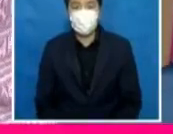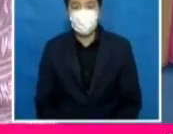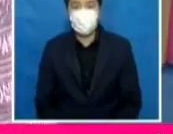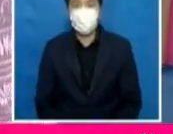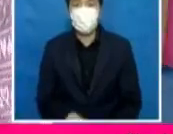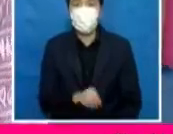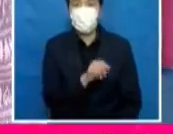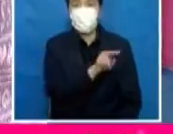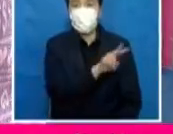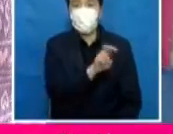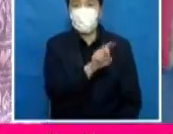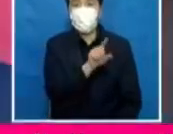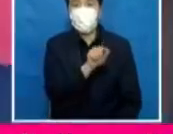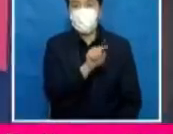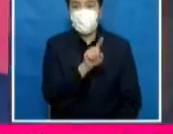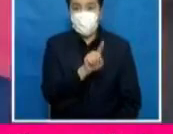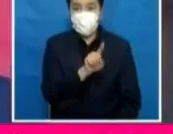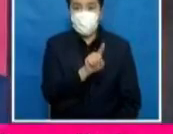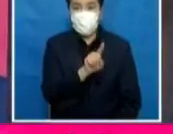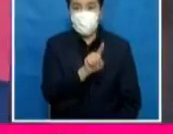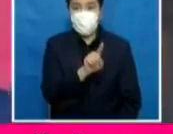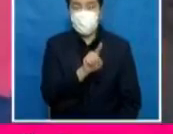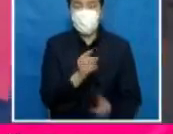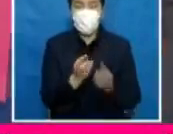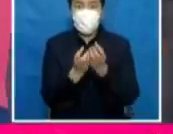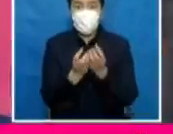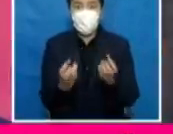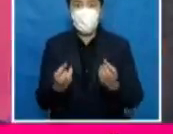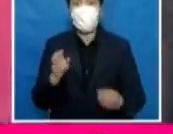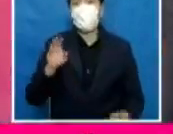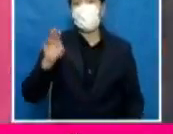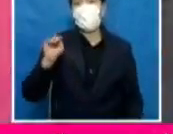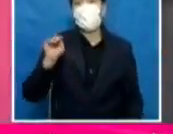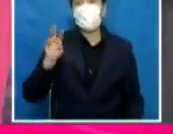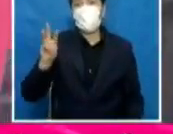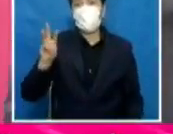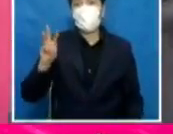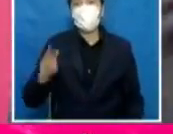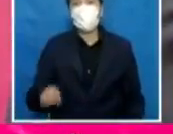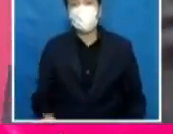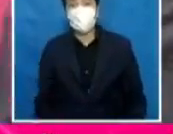งวดที่221จำนวน46ลูก